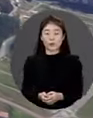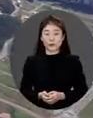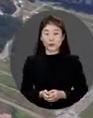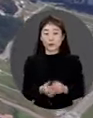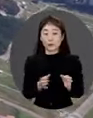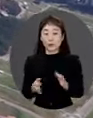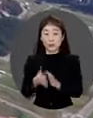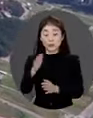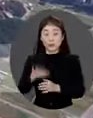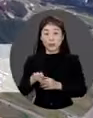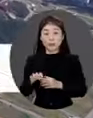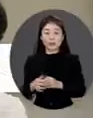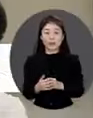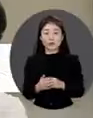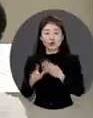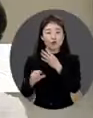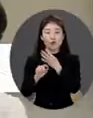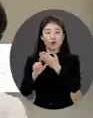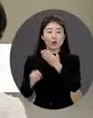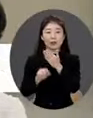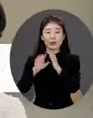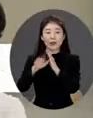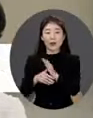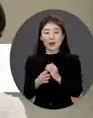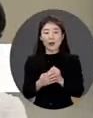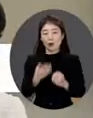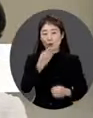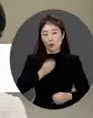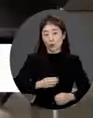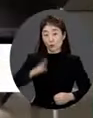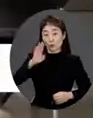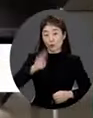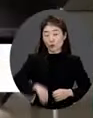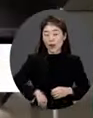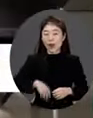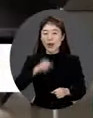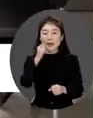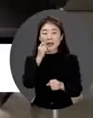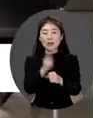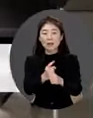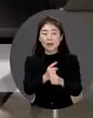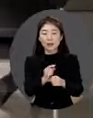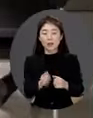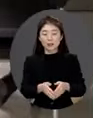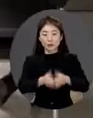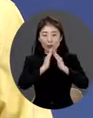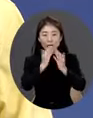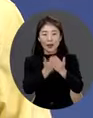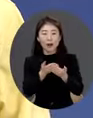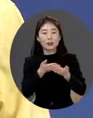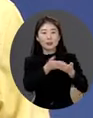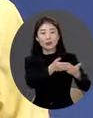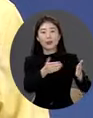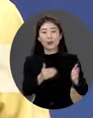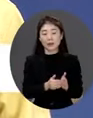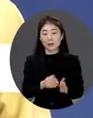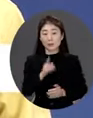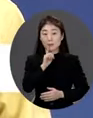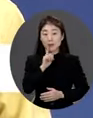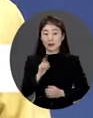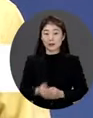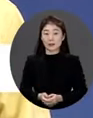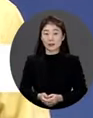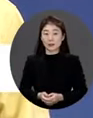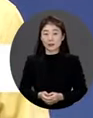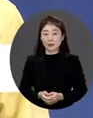김에 씨는 지난달 보건복지부에 기회 려원 신축 계획을 이미 제출한 것으로 확인됐습니다 바람직한 것은 돌입